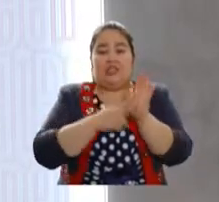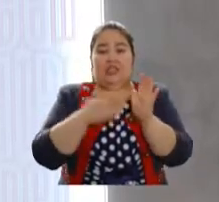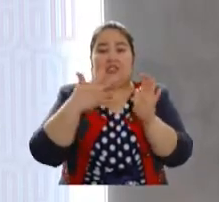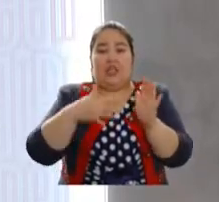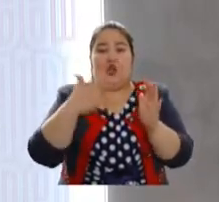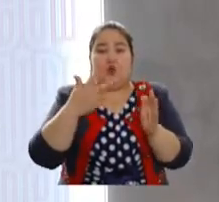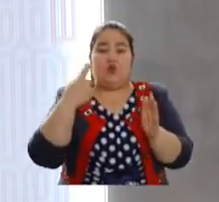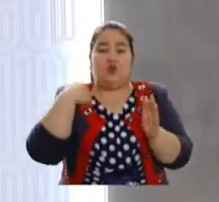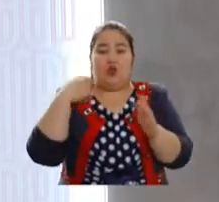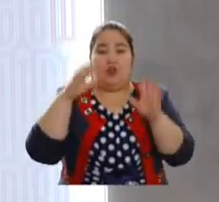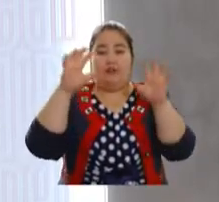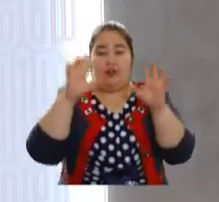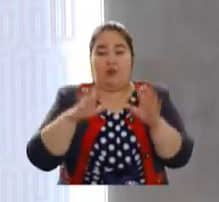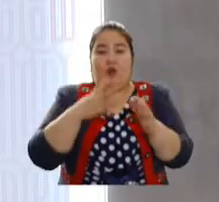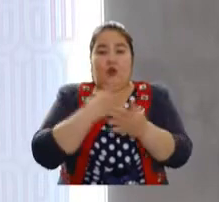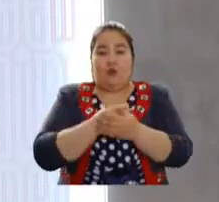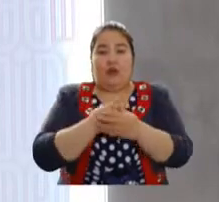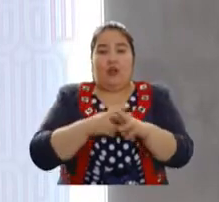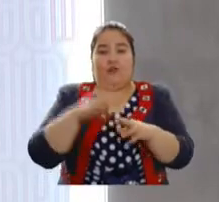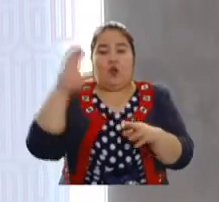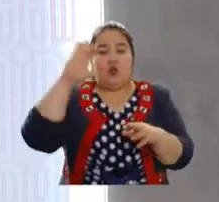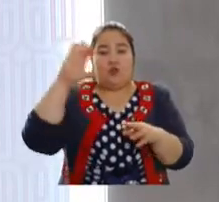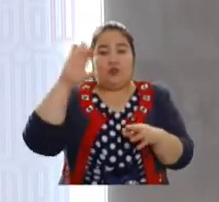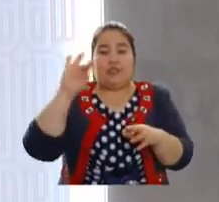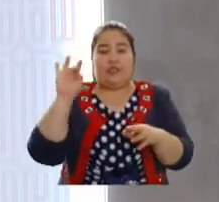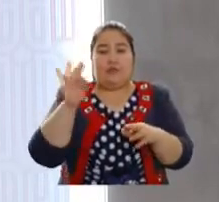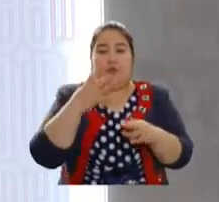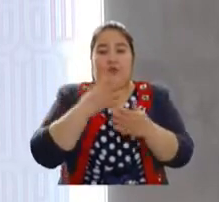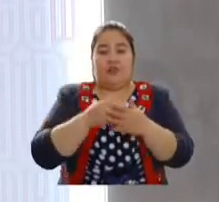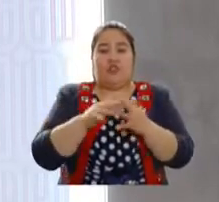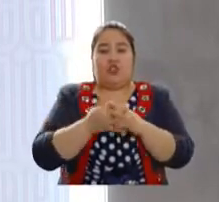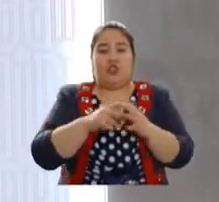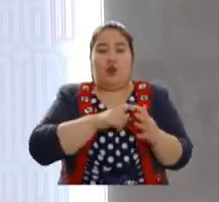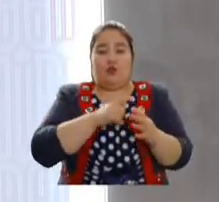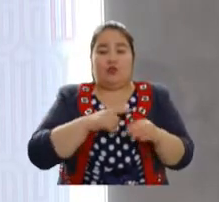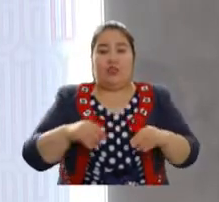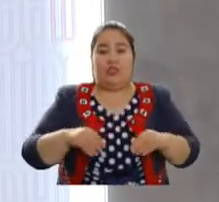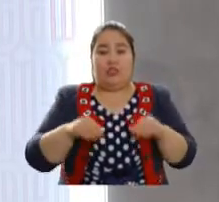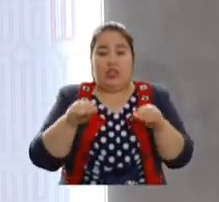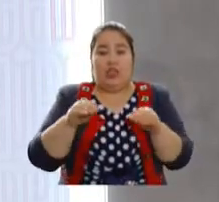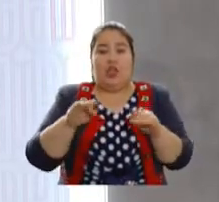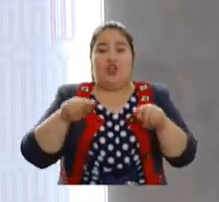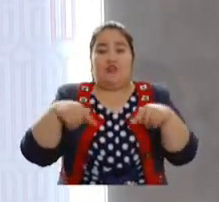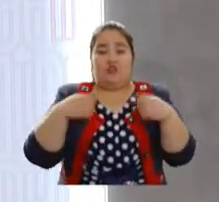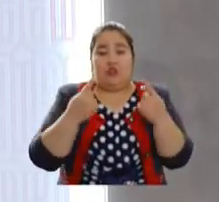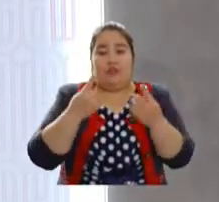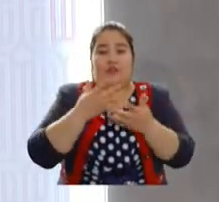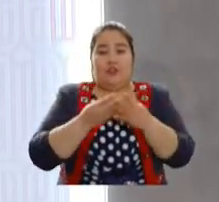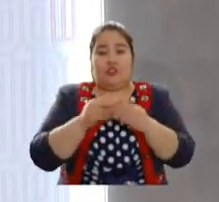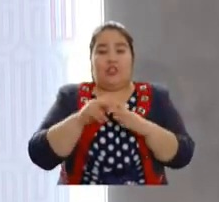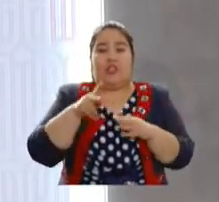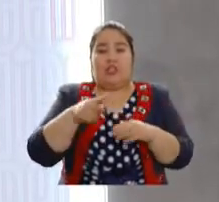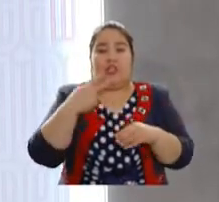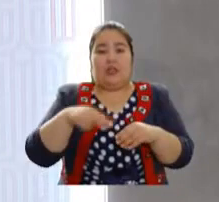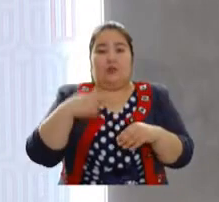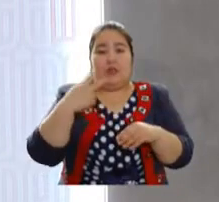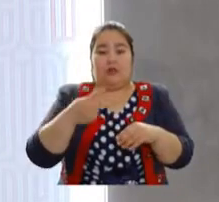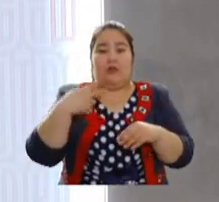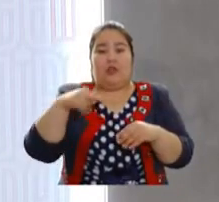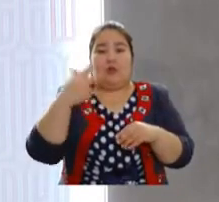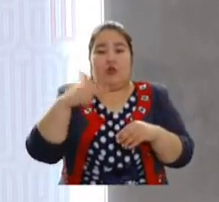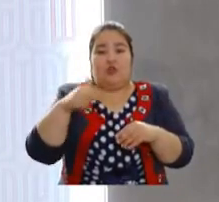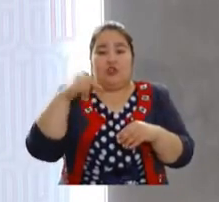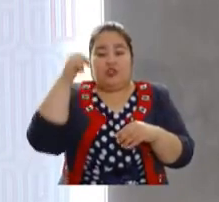PF 58-53 sonli farmoni bilan O'zbekiston Respublikasi qishloq xo'jaligini rivojlantirishning